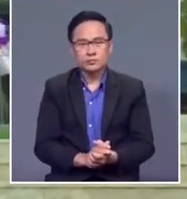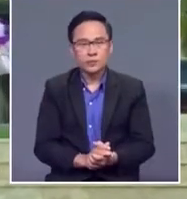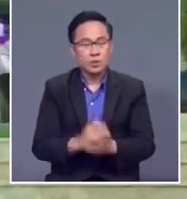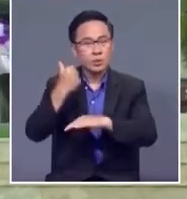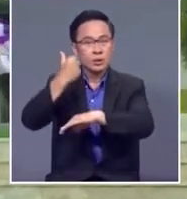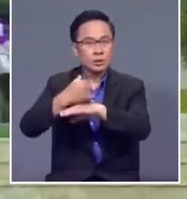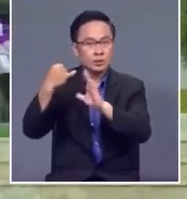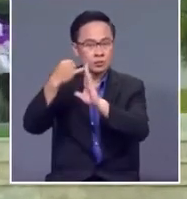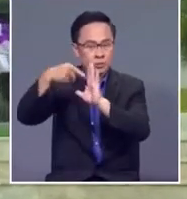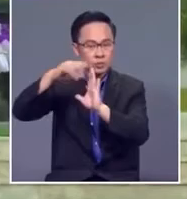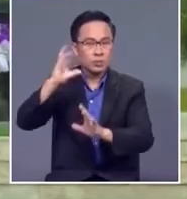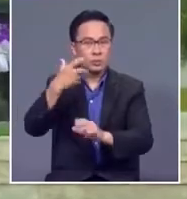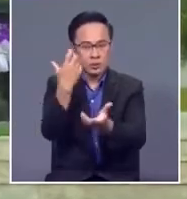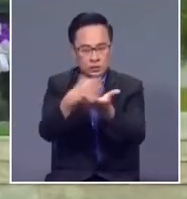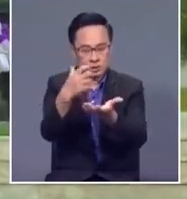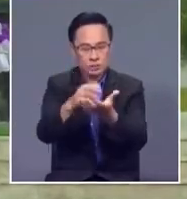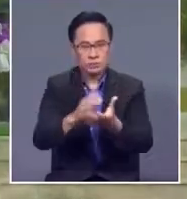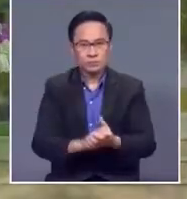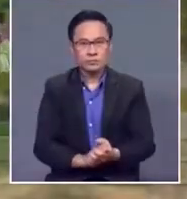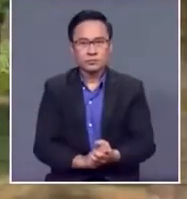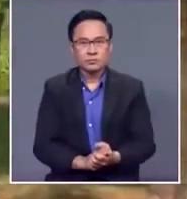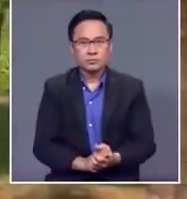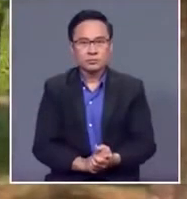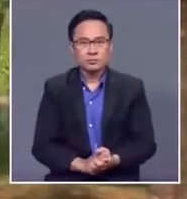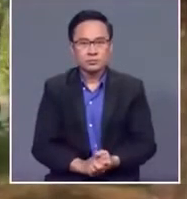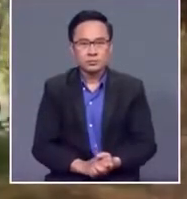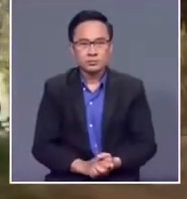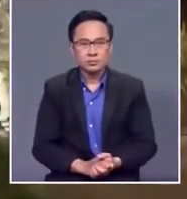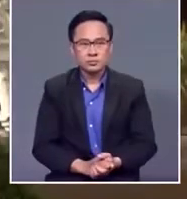การจังหวัดค่ะคุณพักพงศ์ทวีพัฒน์ค่ะ